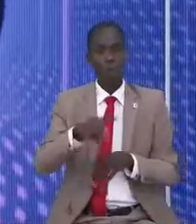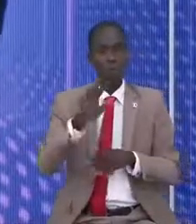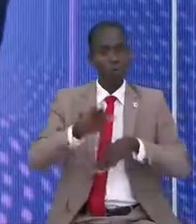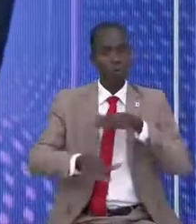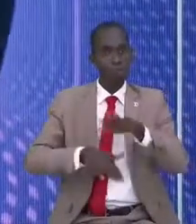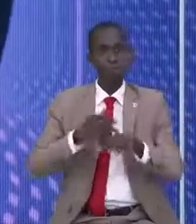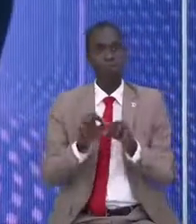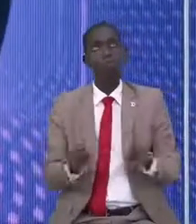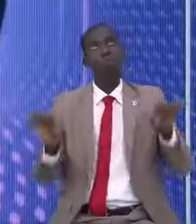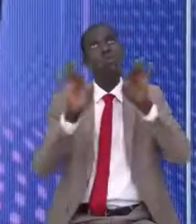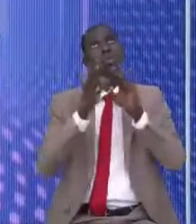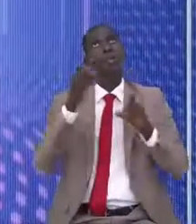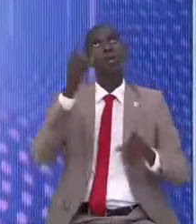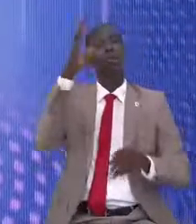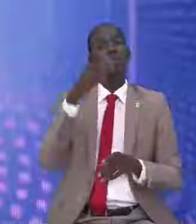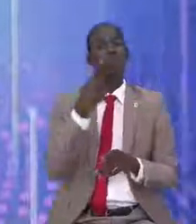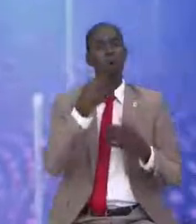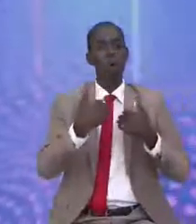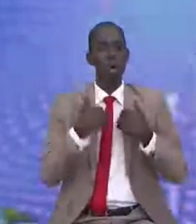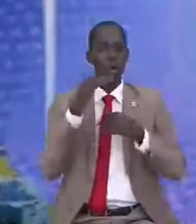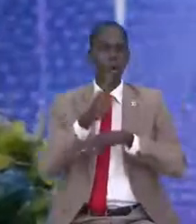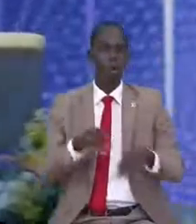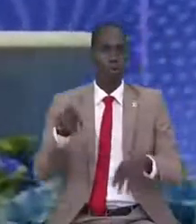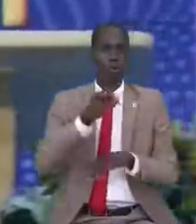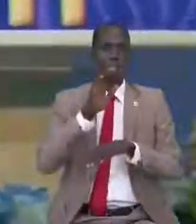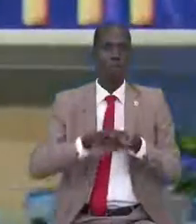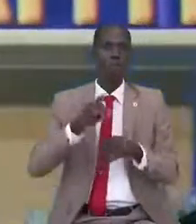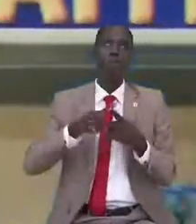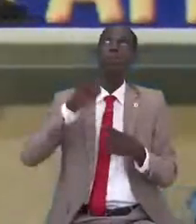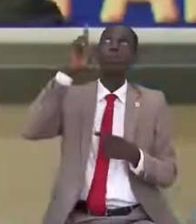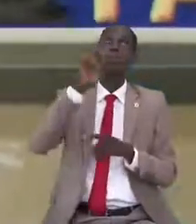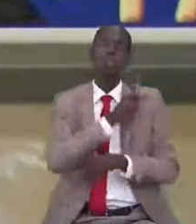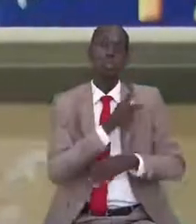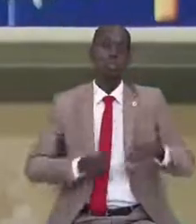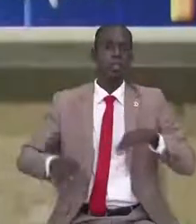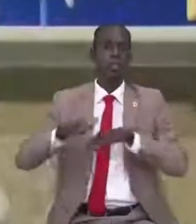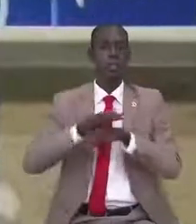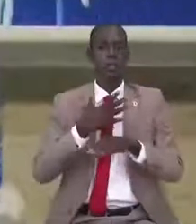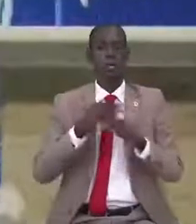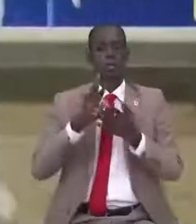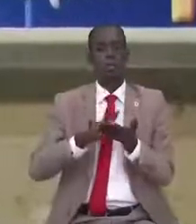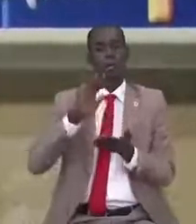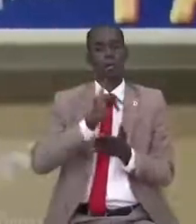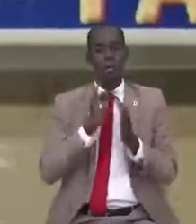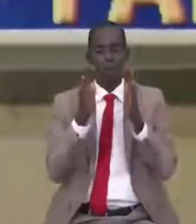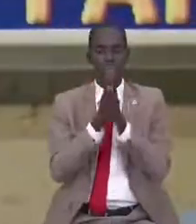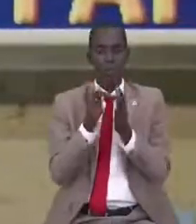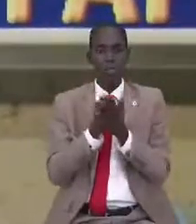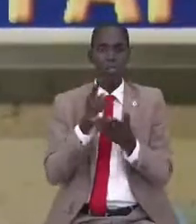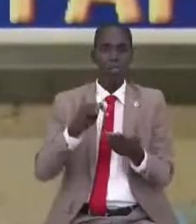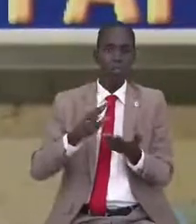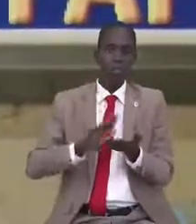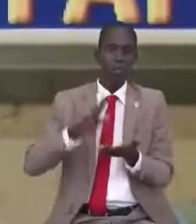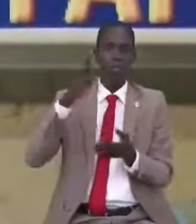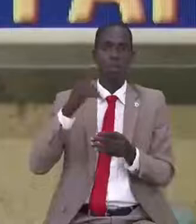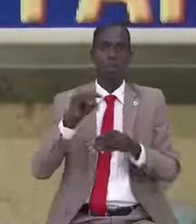manière digne de Dieu qui vous appelle à son royaume et à sa gloire. Je prie que la gloire du